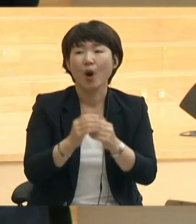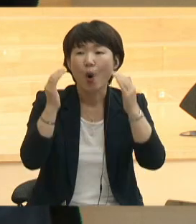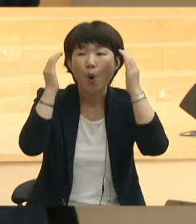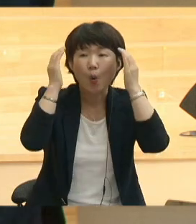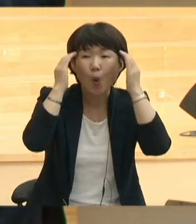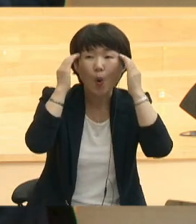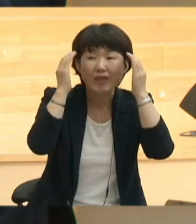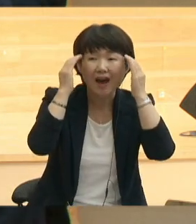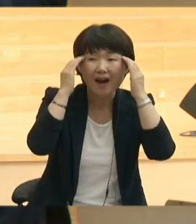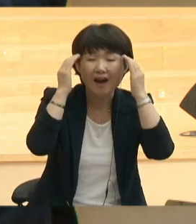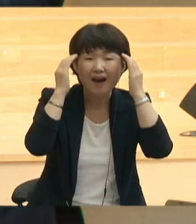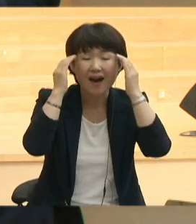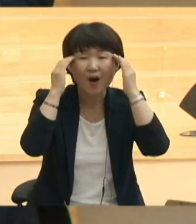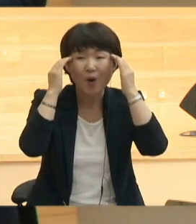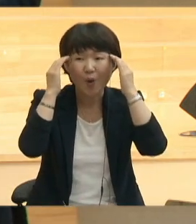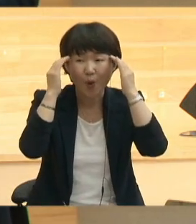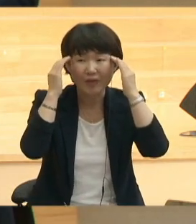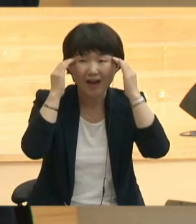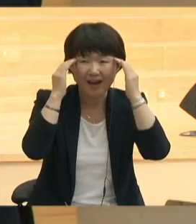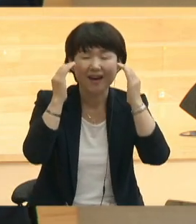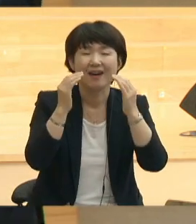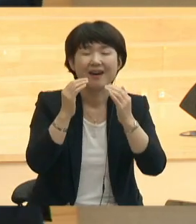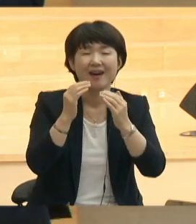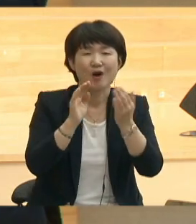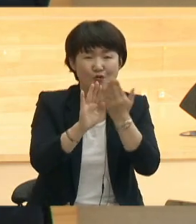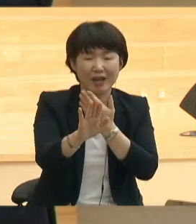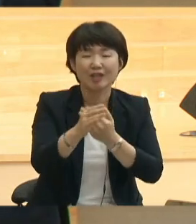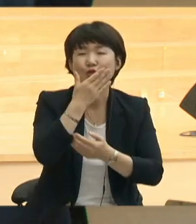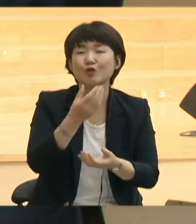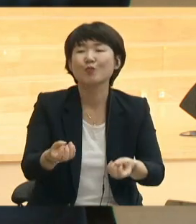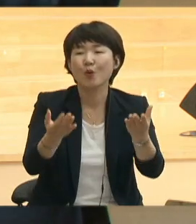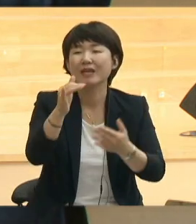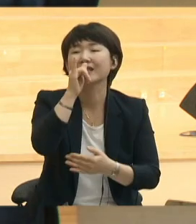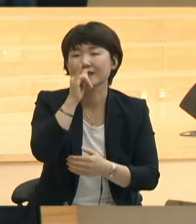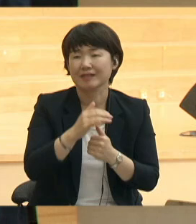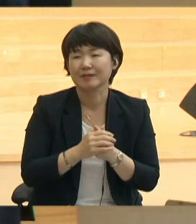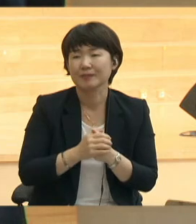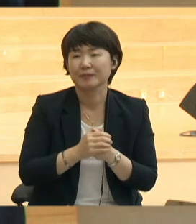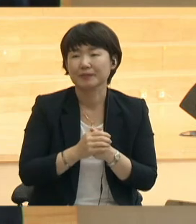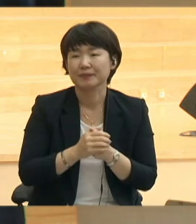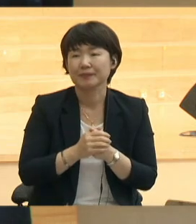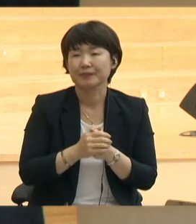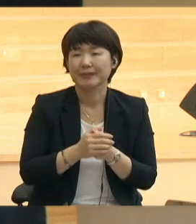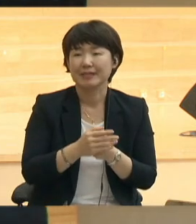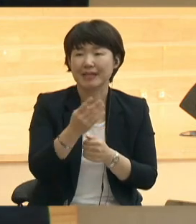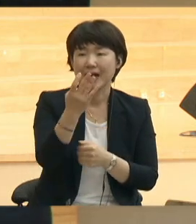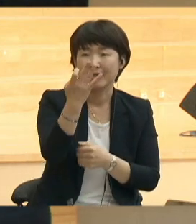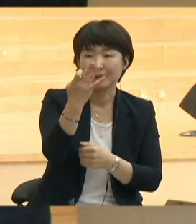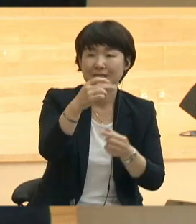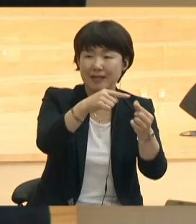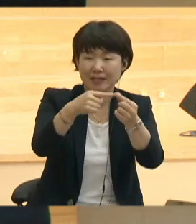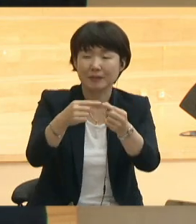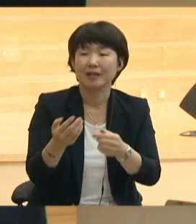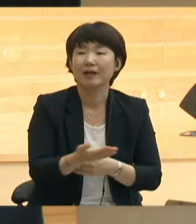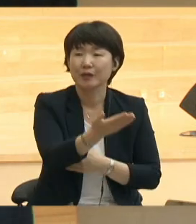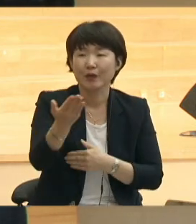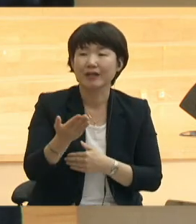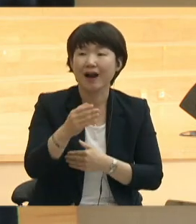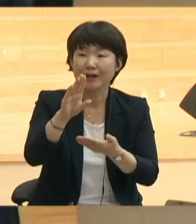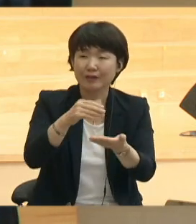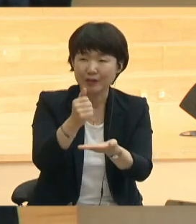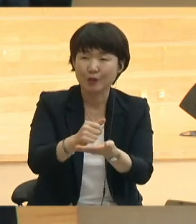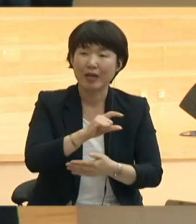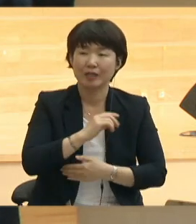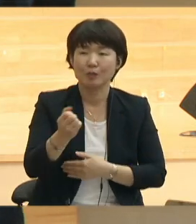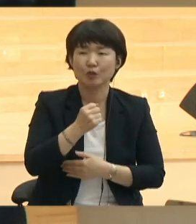축복의 다른 다한 보기 따른 너가 따른다고 요 축복이 다른 다자 14절 읽어볼까요 너희가 같이 씁니다 시작 너희가